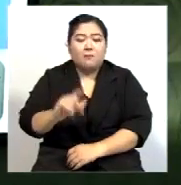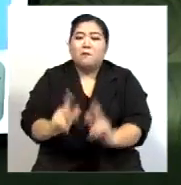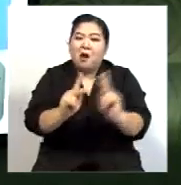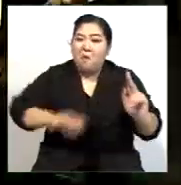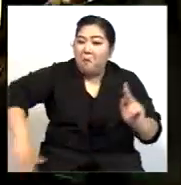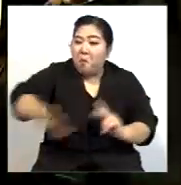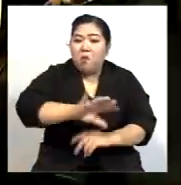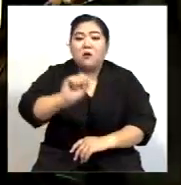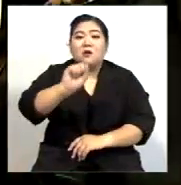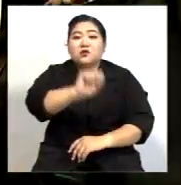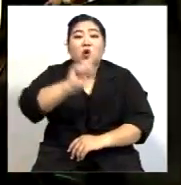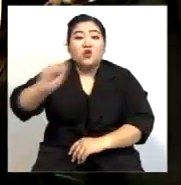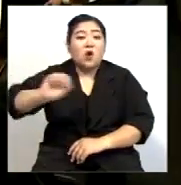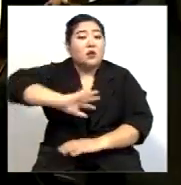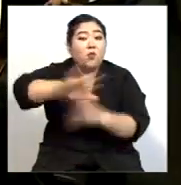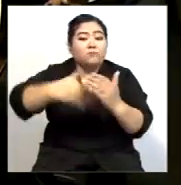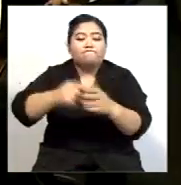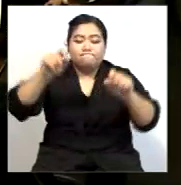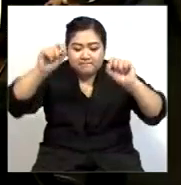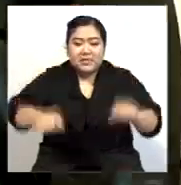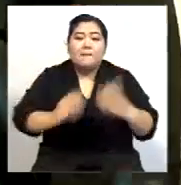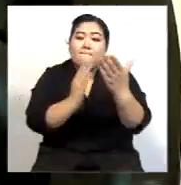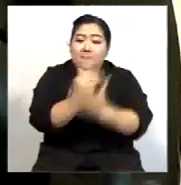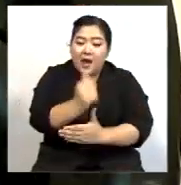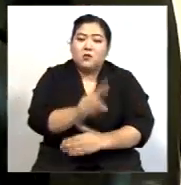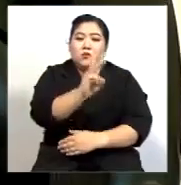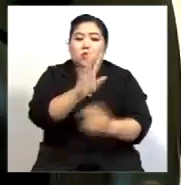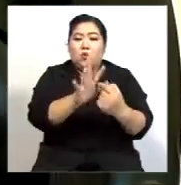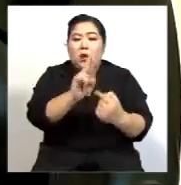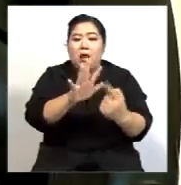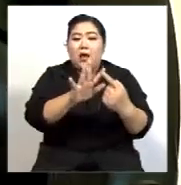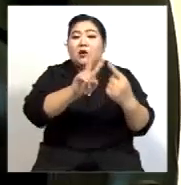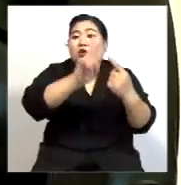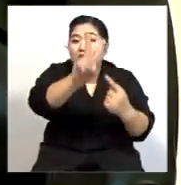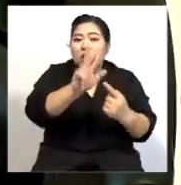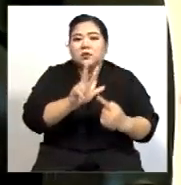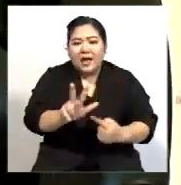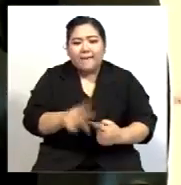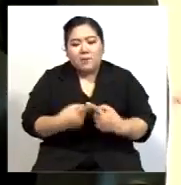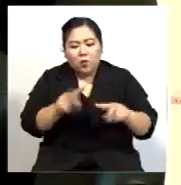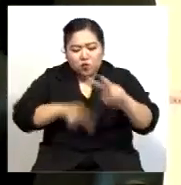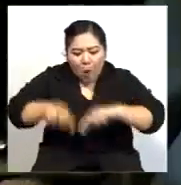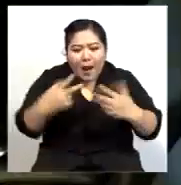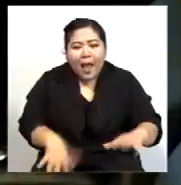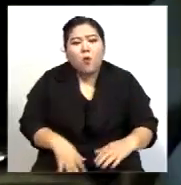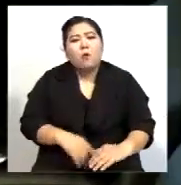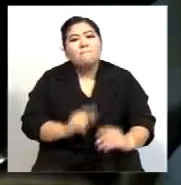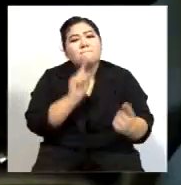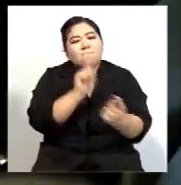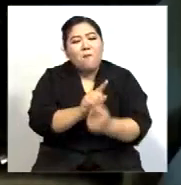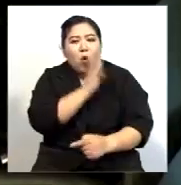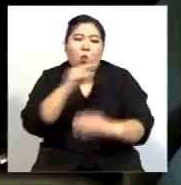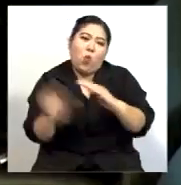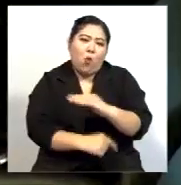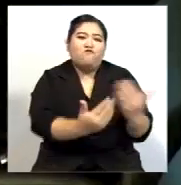บของสภาผู้แทนราษฎรในวาระ2และ3แต่พบมีการเสียบบัตรแทนกันทำให้ส.